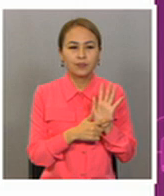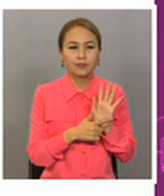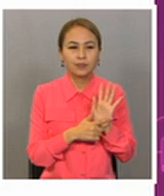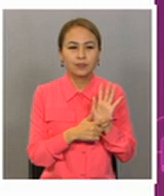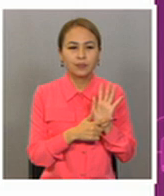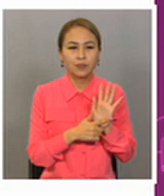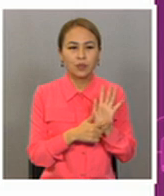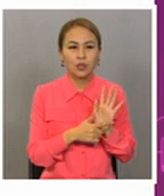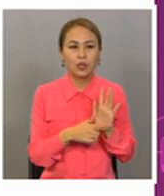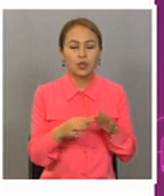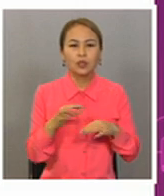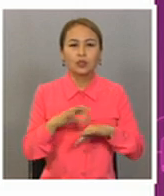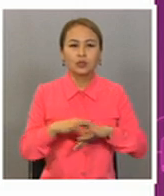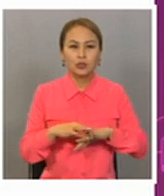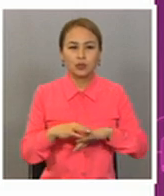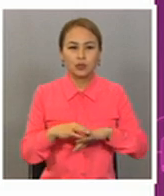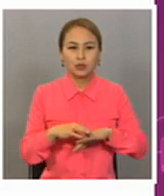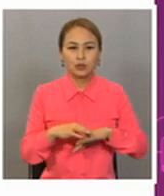жүзік,